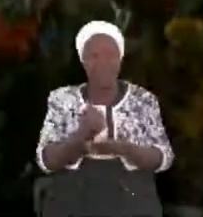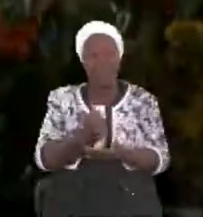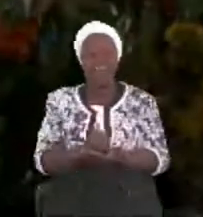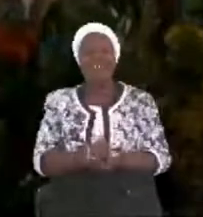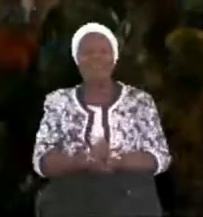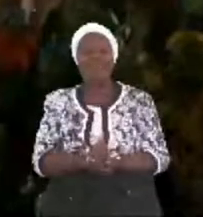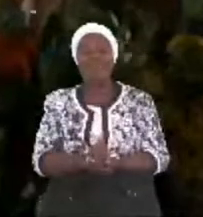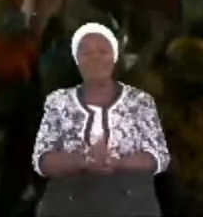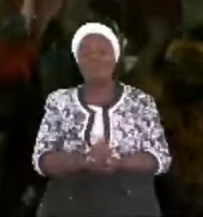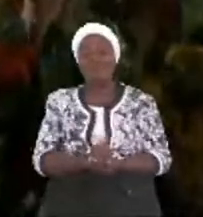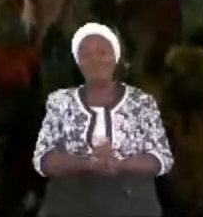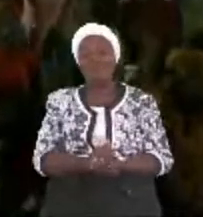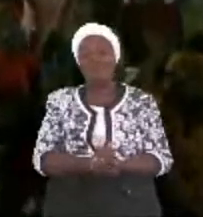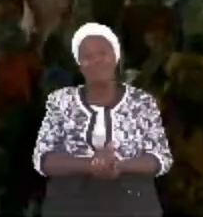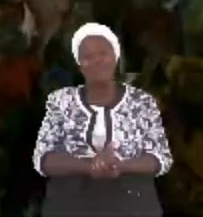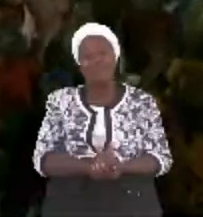surnaturelle.